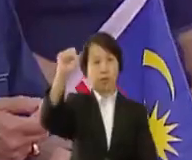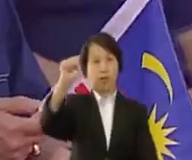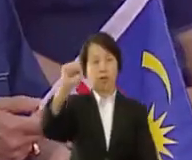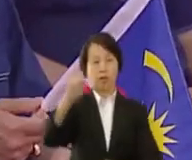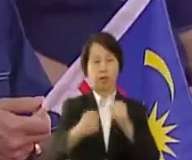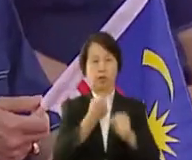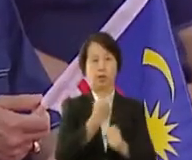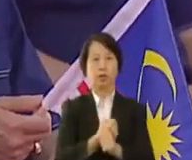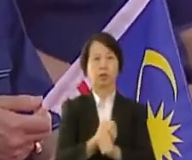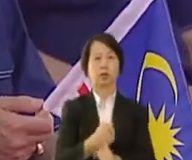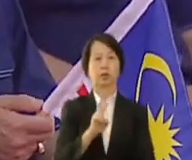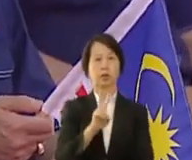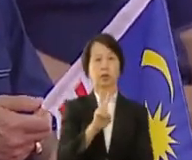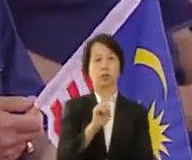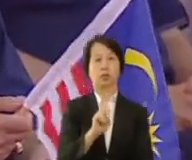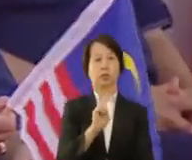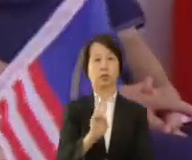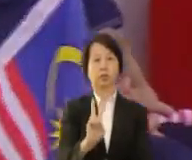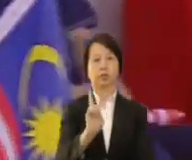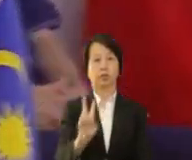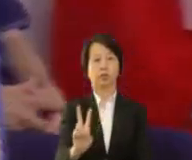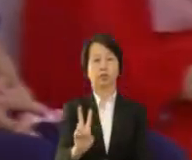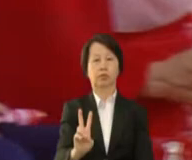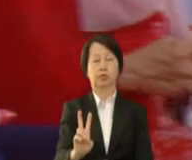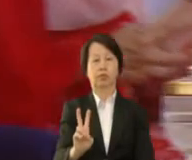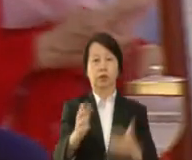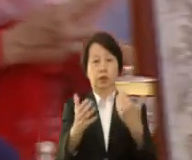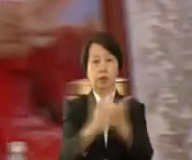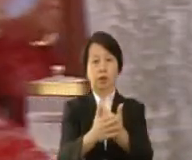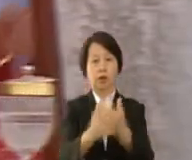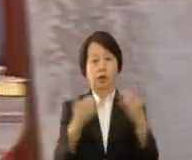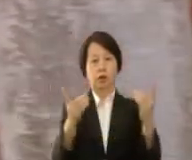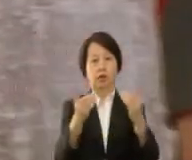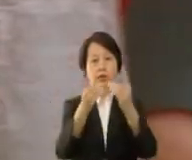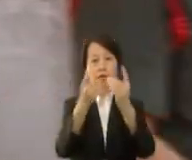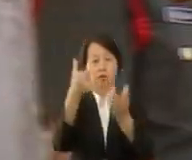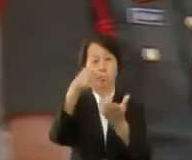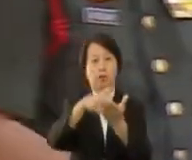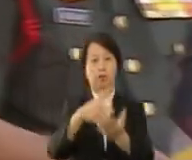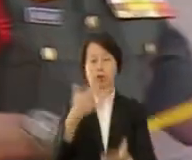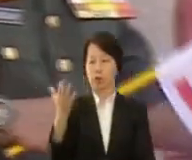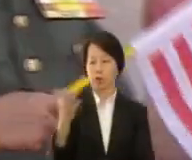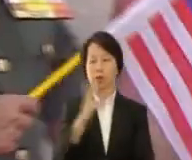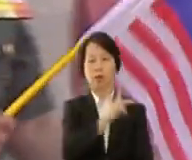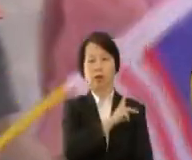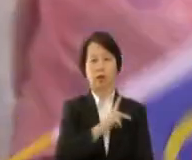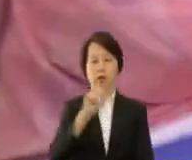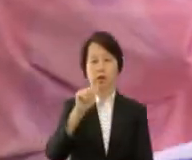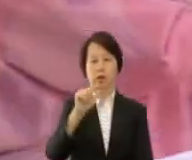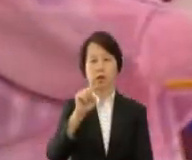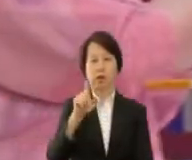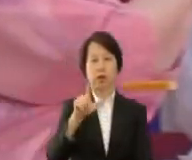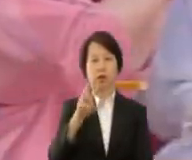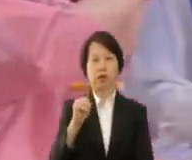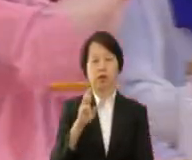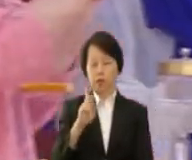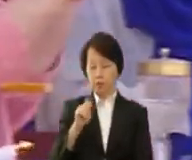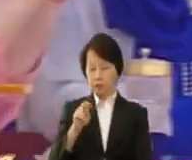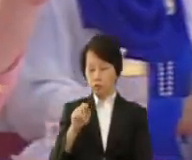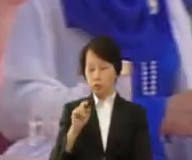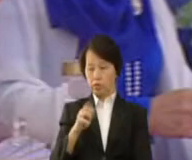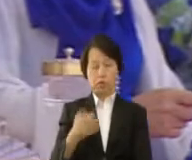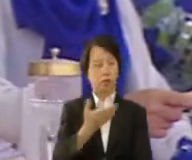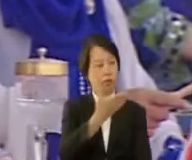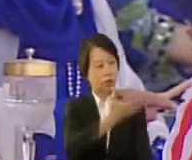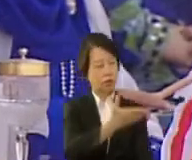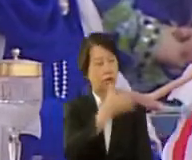bagi tahun 2022. Sehingga kita berjumpa lagi, saya Kapten Aslam TUDM dan saya